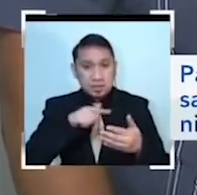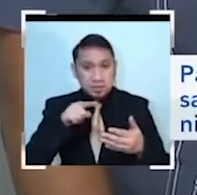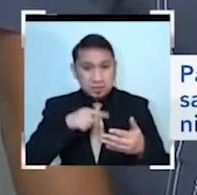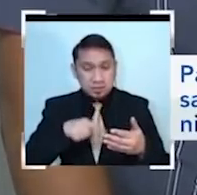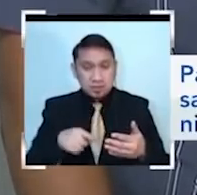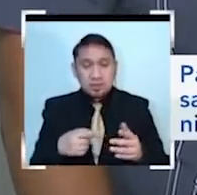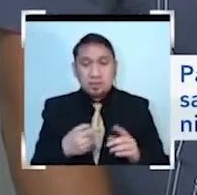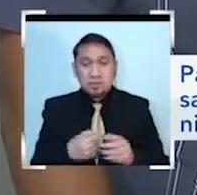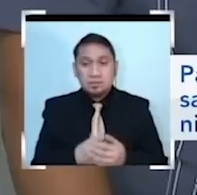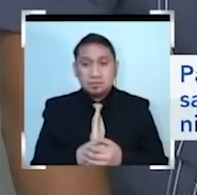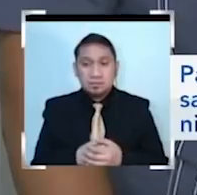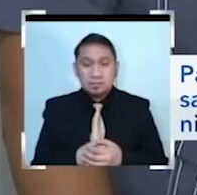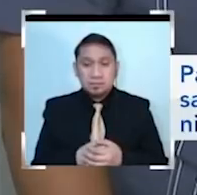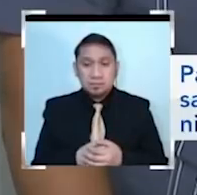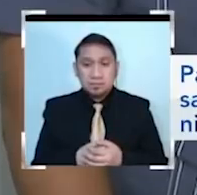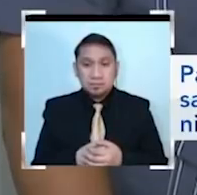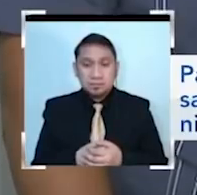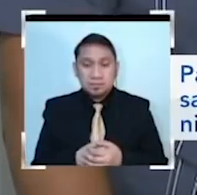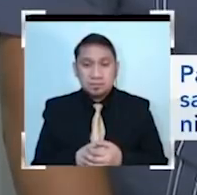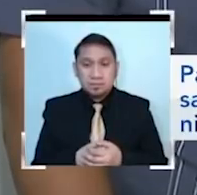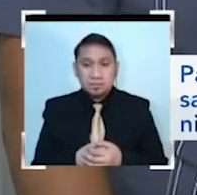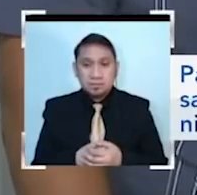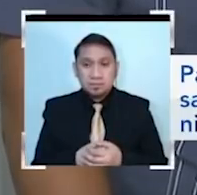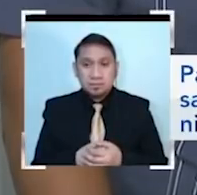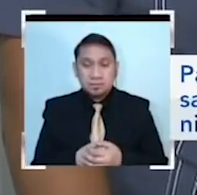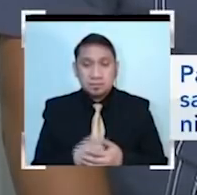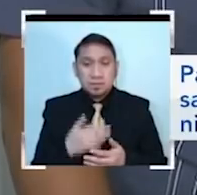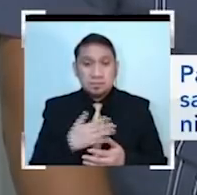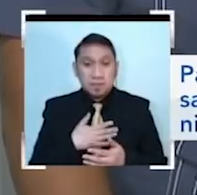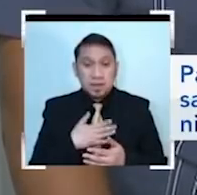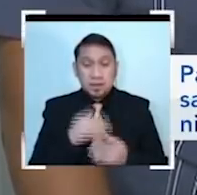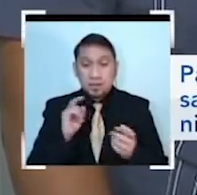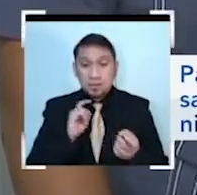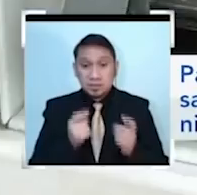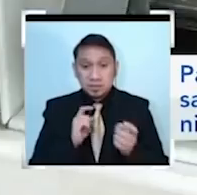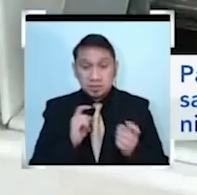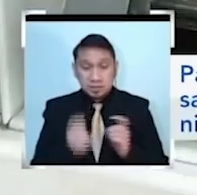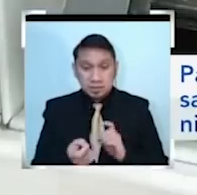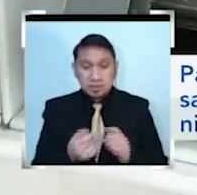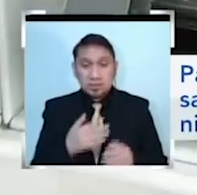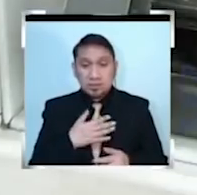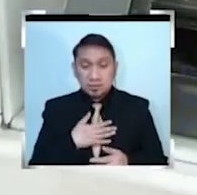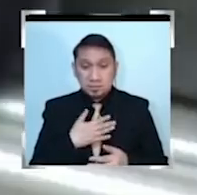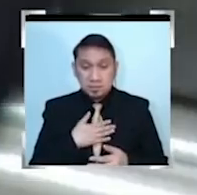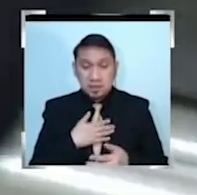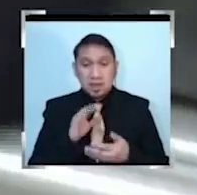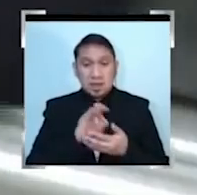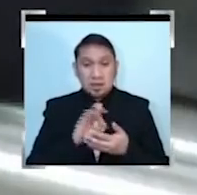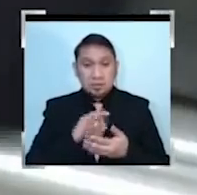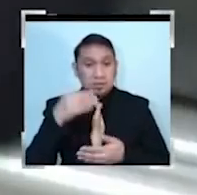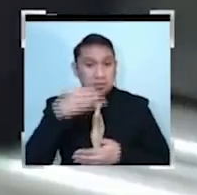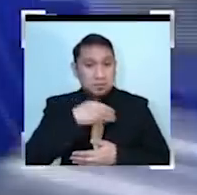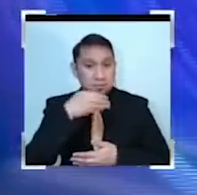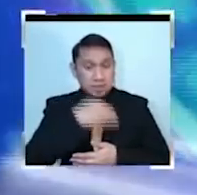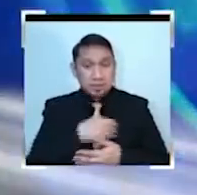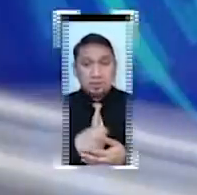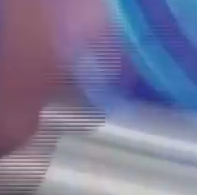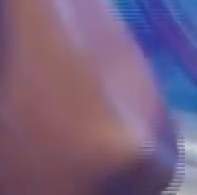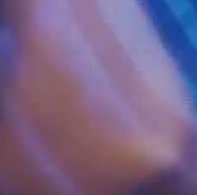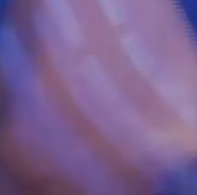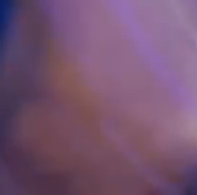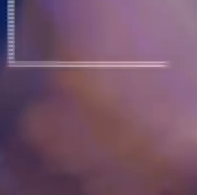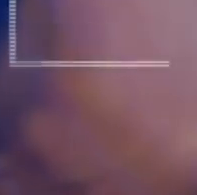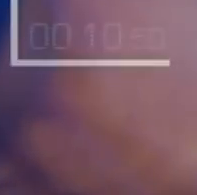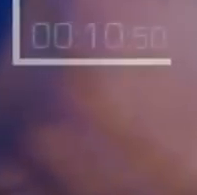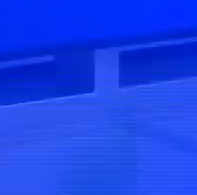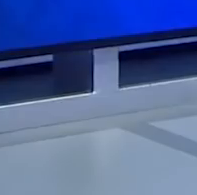to time yung mga changes or transactions sa account ko. Ako si JP Soriano, ang inyong saksi.